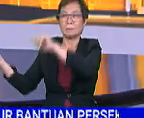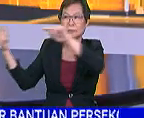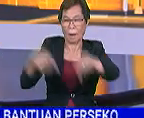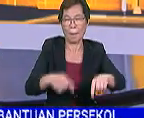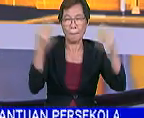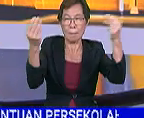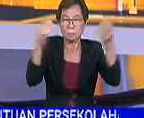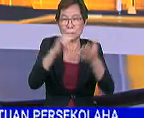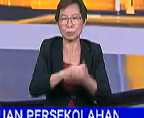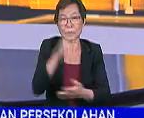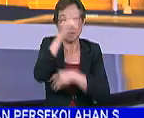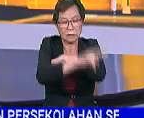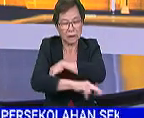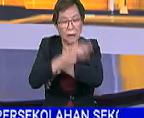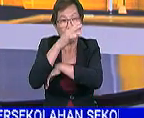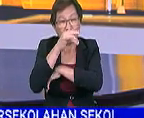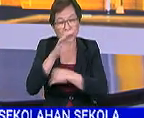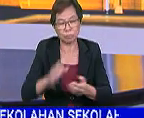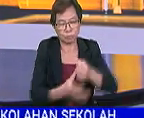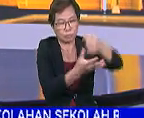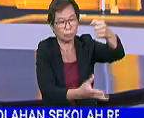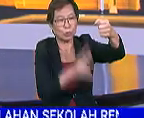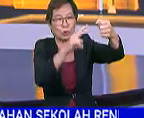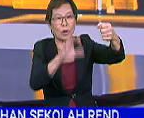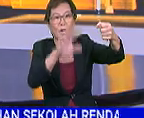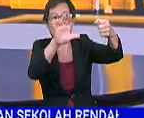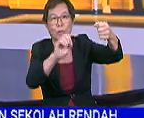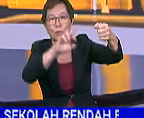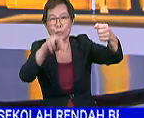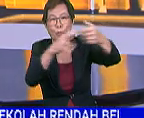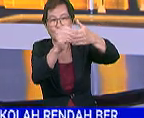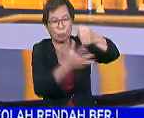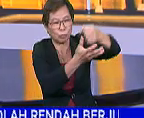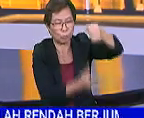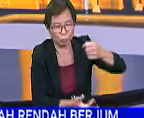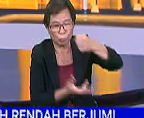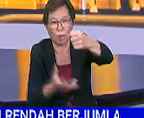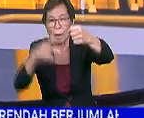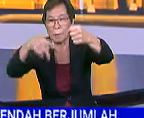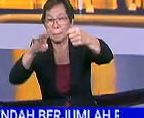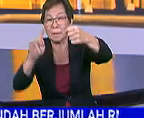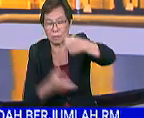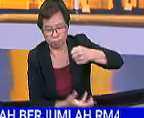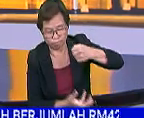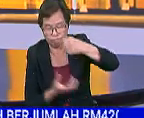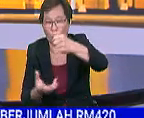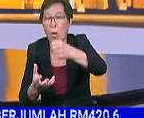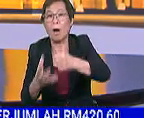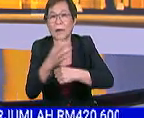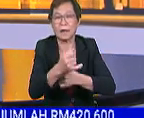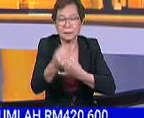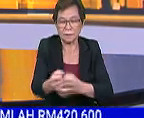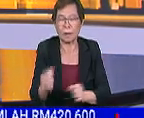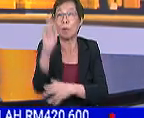tersebut kerajaan Negeri Melaka memperuntuk sebanyak 250,000 kepada pihak berkuasa tempatan PBT dan jabatan